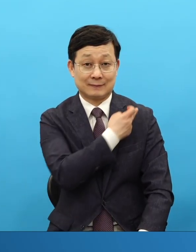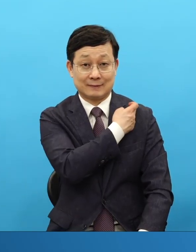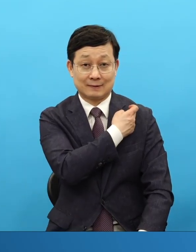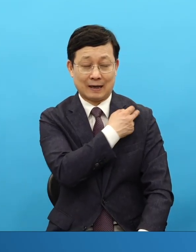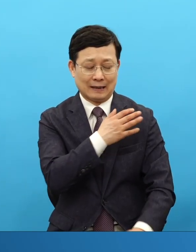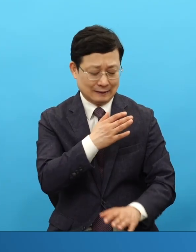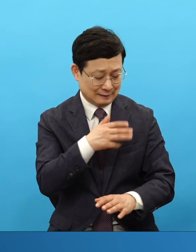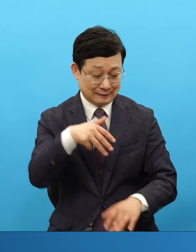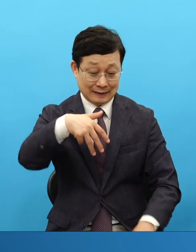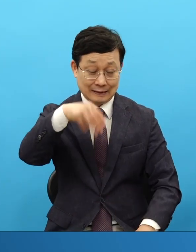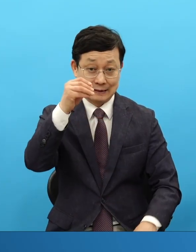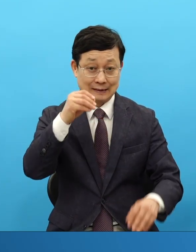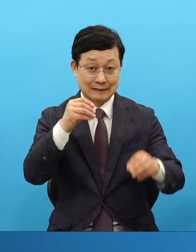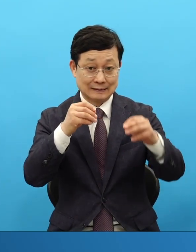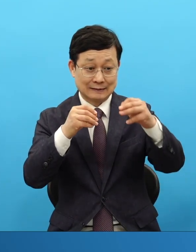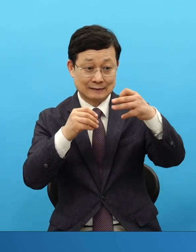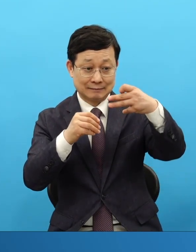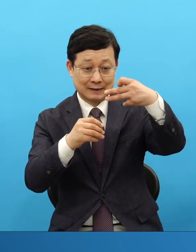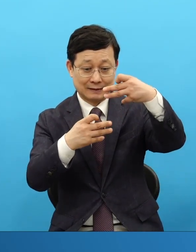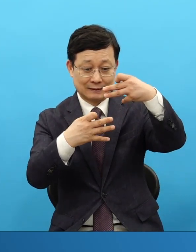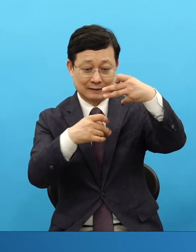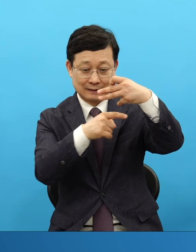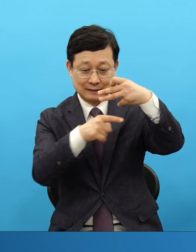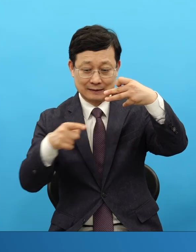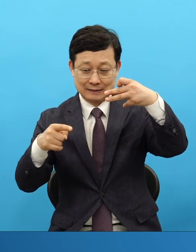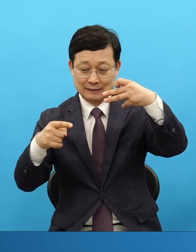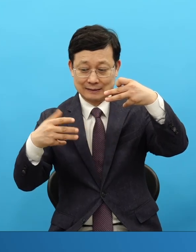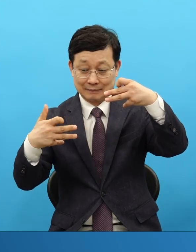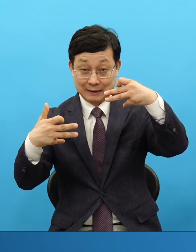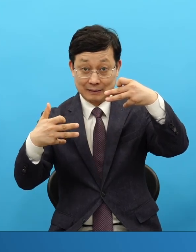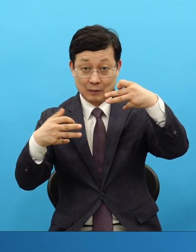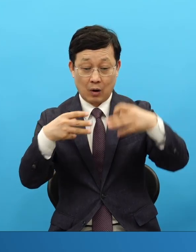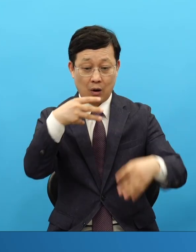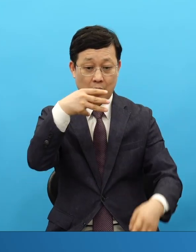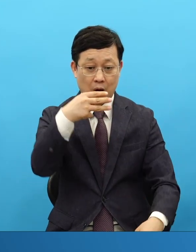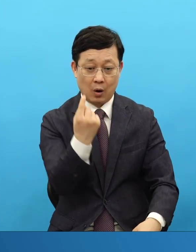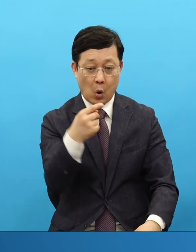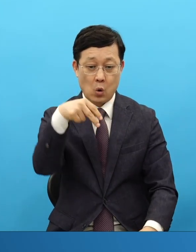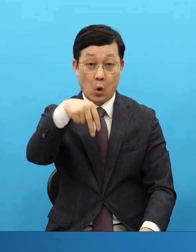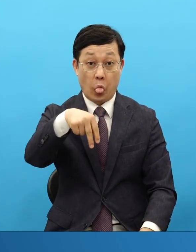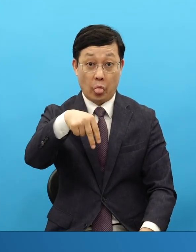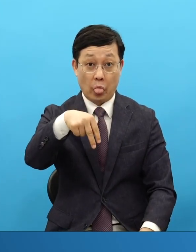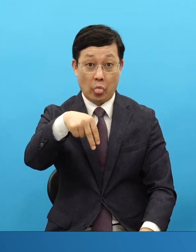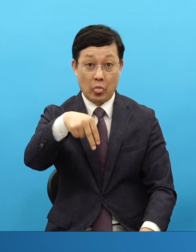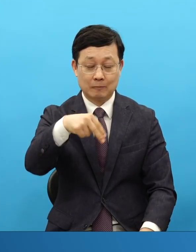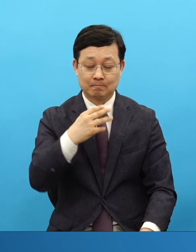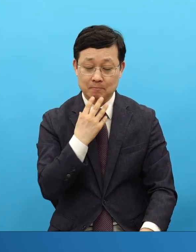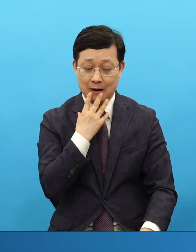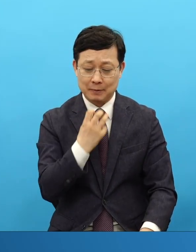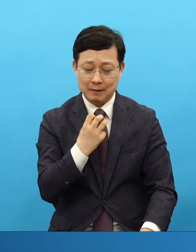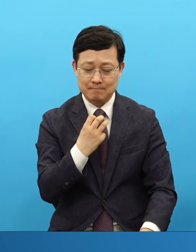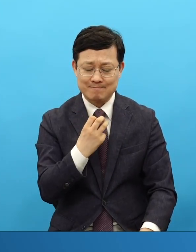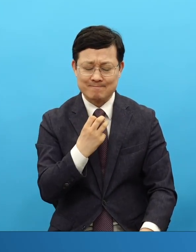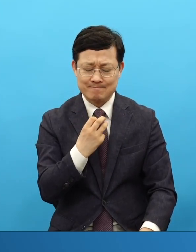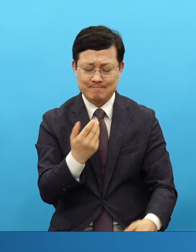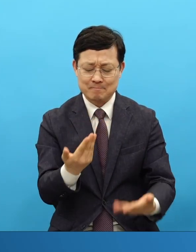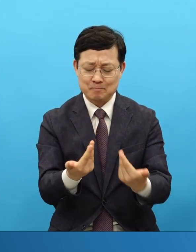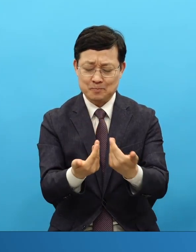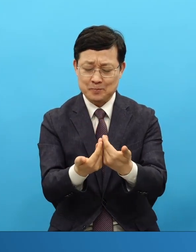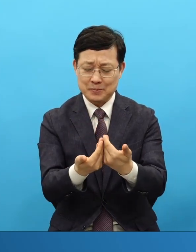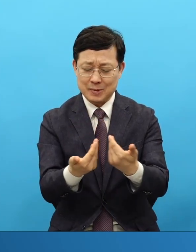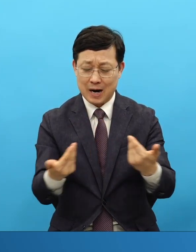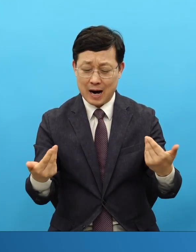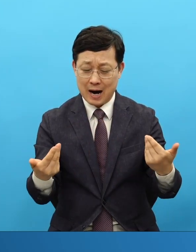롯이 아브라함을 떠난 후에 This is after Lot left Abraham. 다 정리한 겁니다. He organized everything.